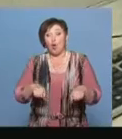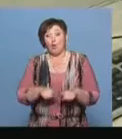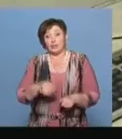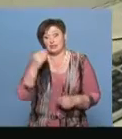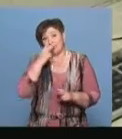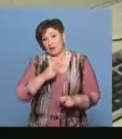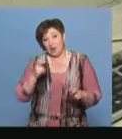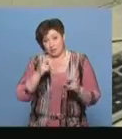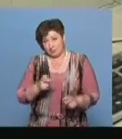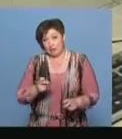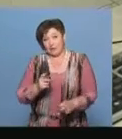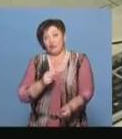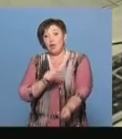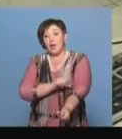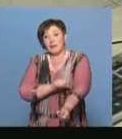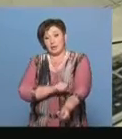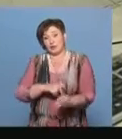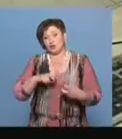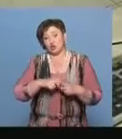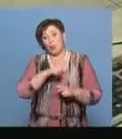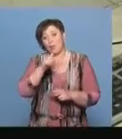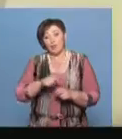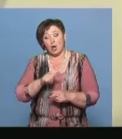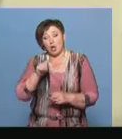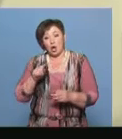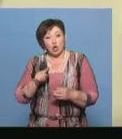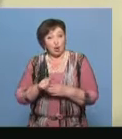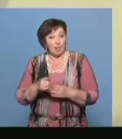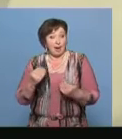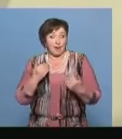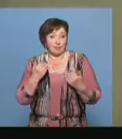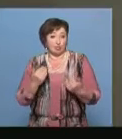лабораторный. В этом году он проводится по новой методике с применением анализаторов.